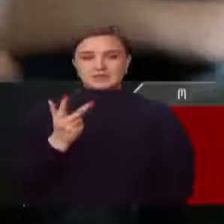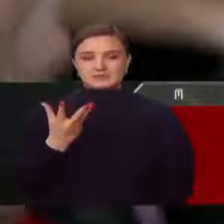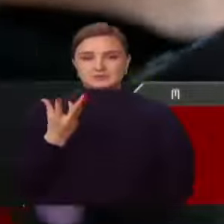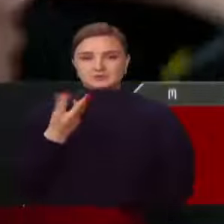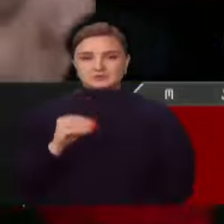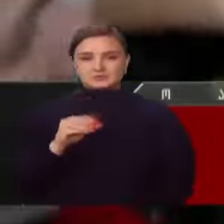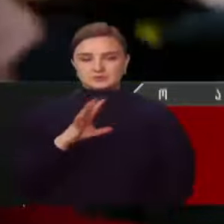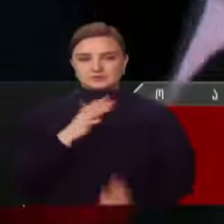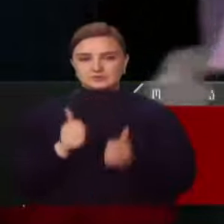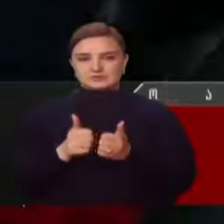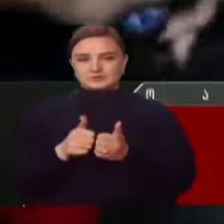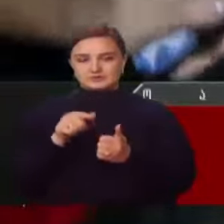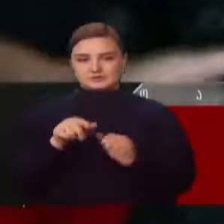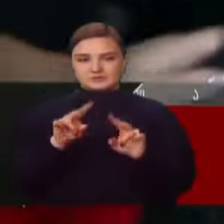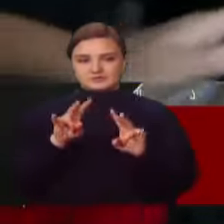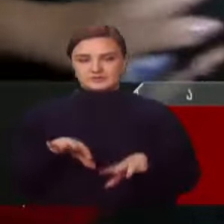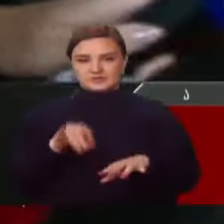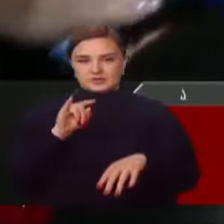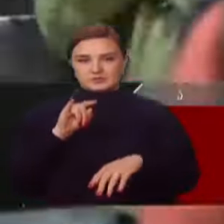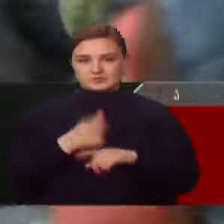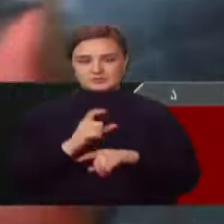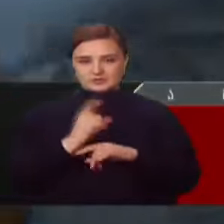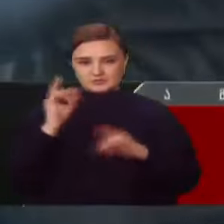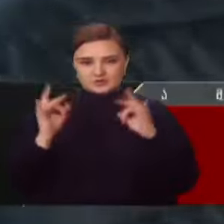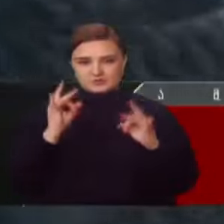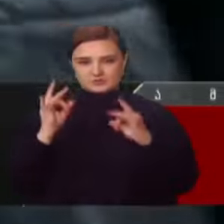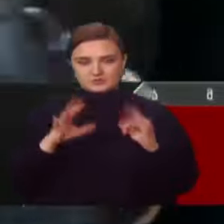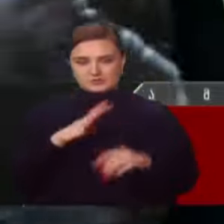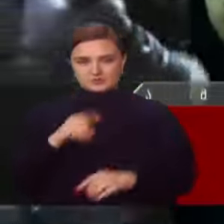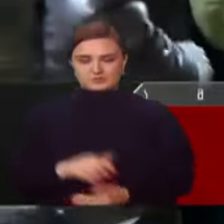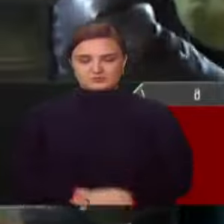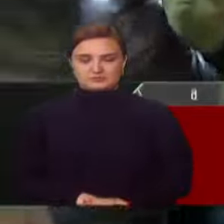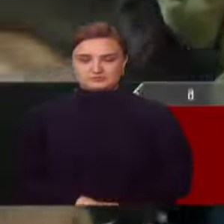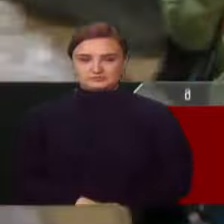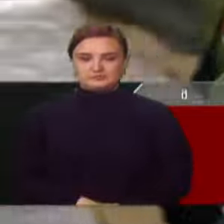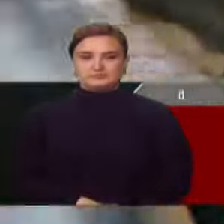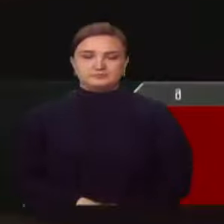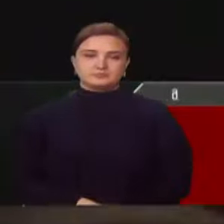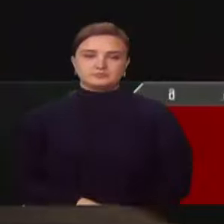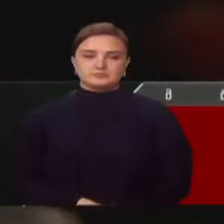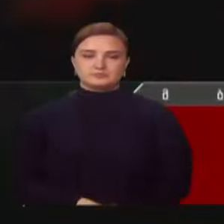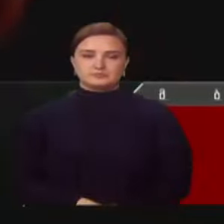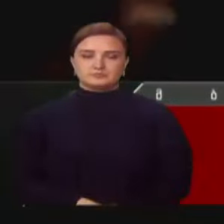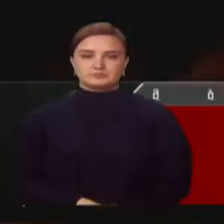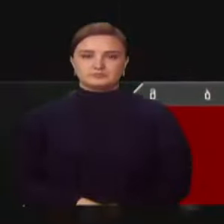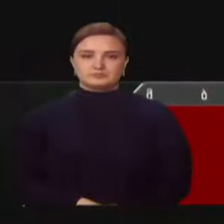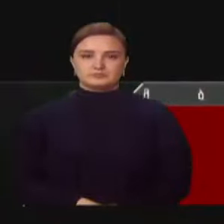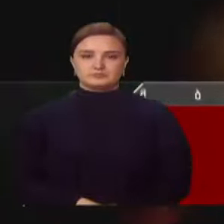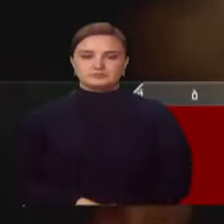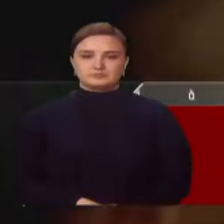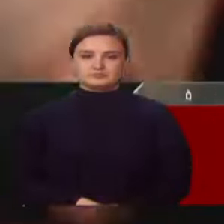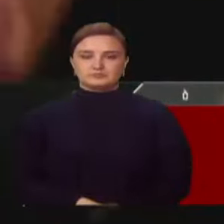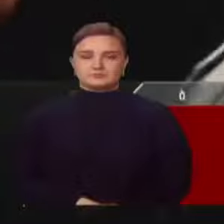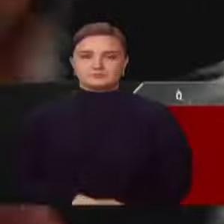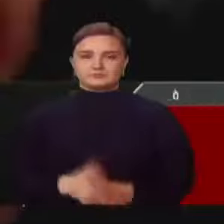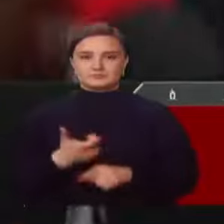გაატარა მიმდებარე ტერიტორიაზე აეროპორტის, თუმცა ძალიან ხმაურიანი გამოდგა ეს რამდენიმე წუთი. ძალიან ბედნიერი, ძალიან მაგრა, ძალიან